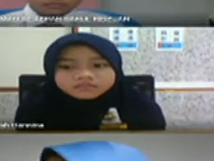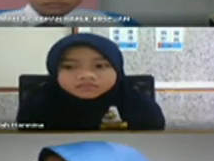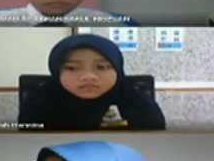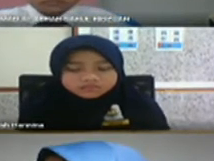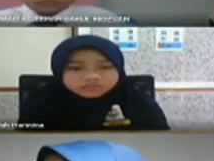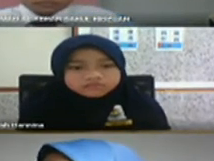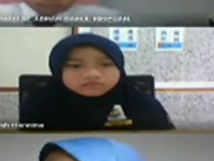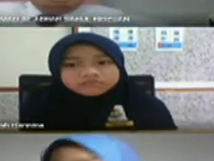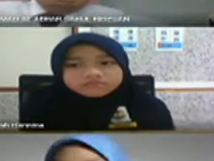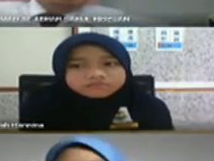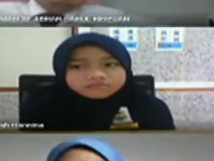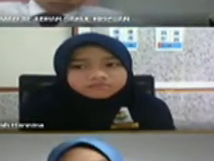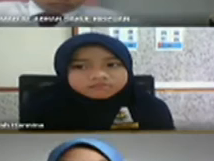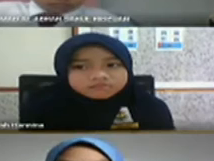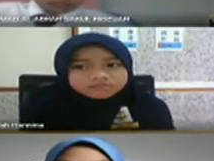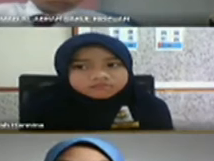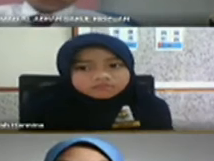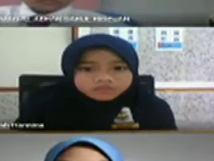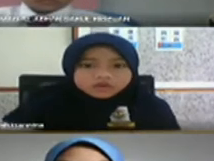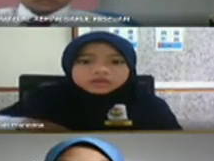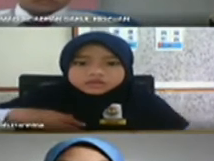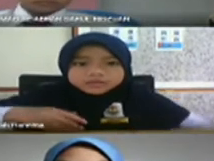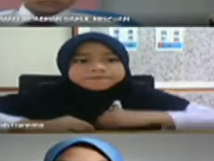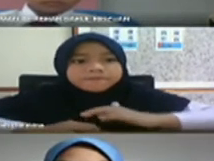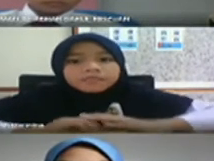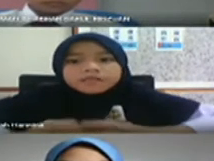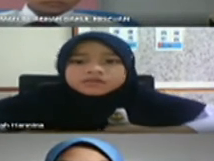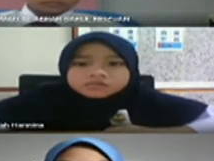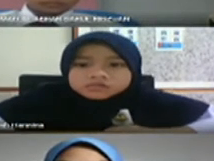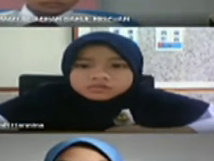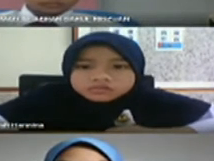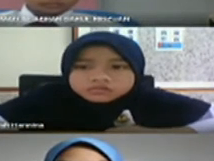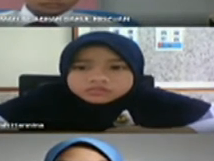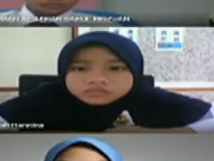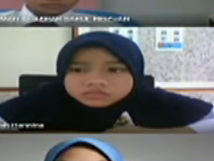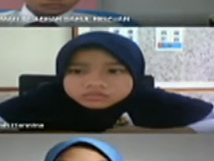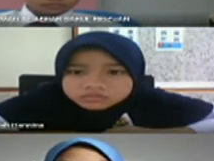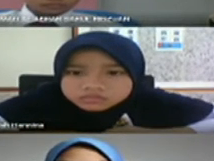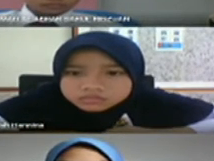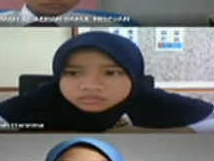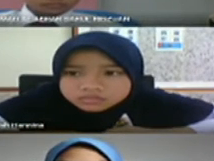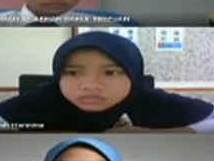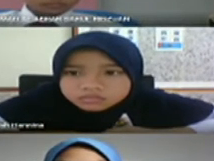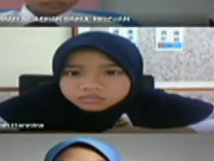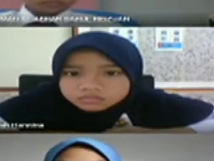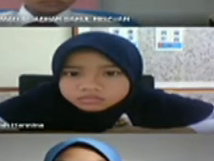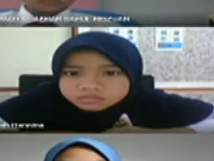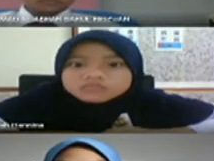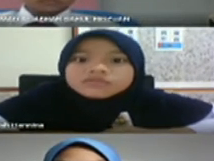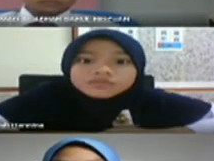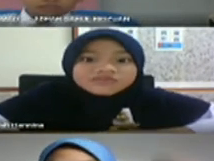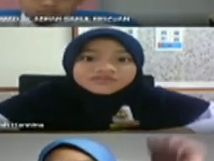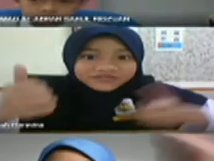Okey. Hidup lebih berjaya. Hidup lebih berjaya. Ha, nampak ni. Ha, kecil-kecil lagi dah berjaya. Ha,